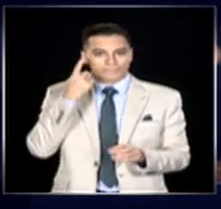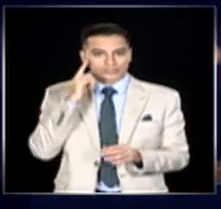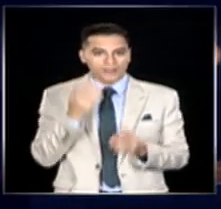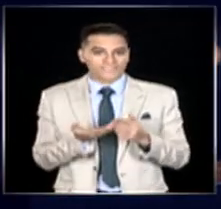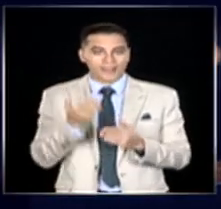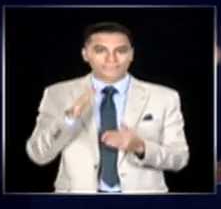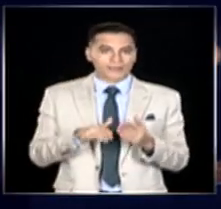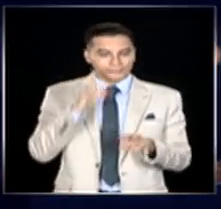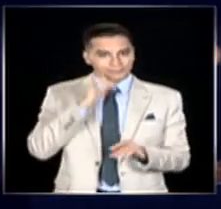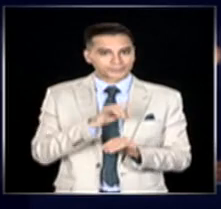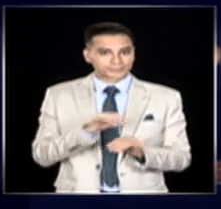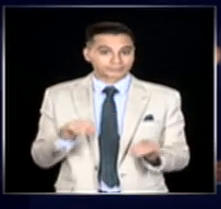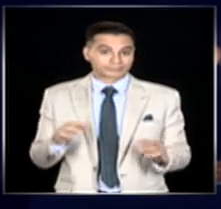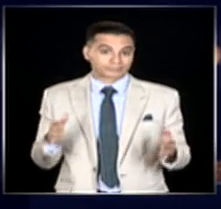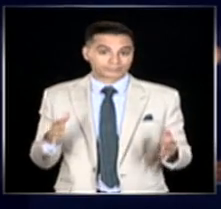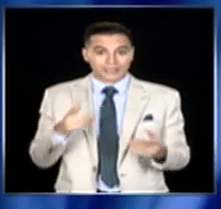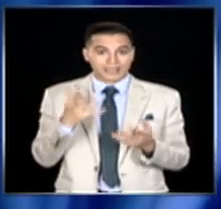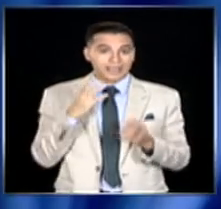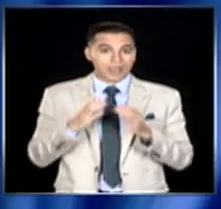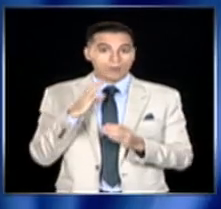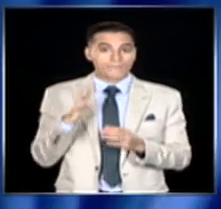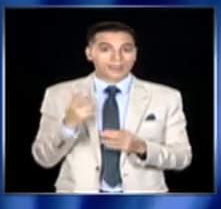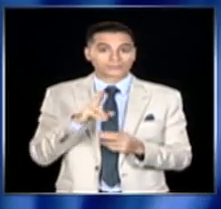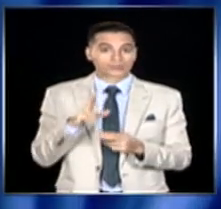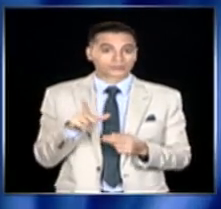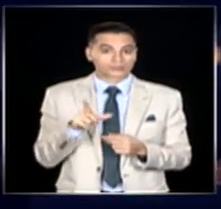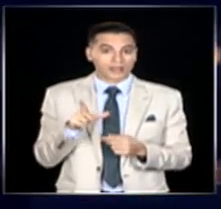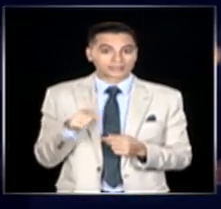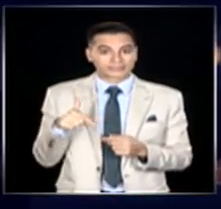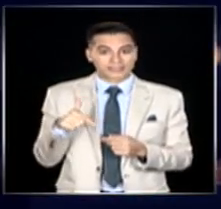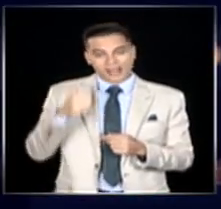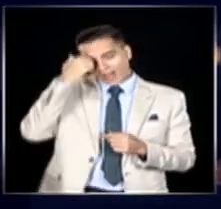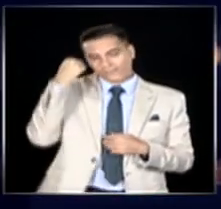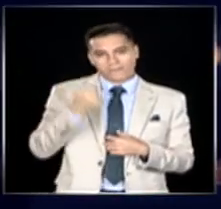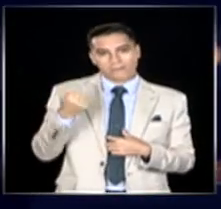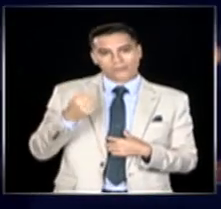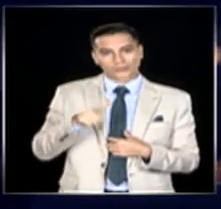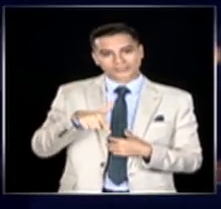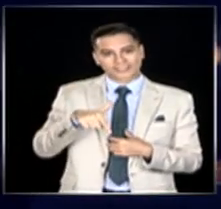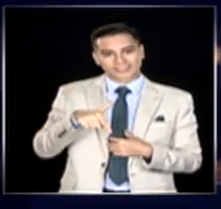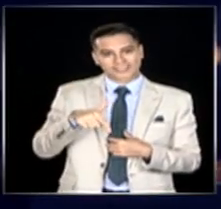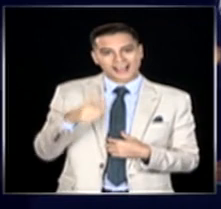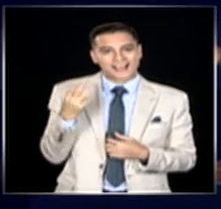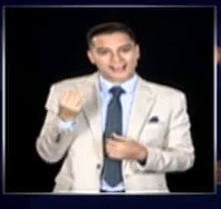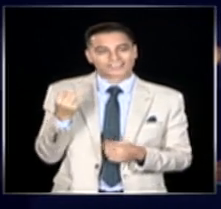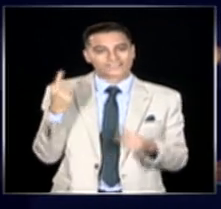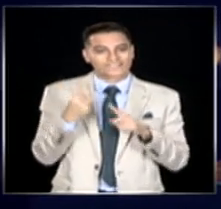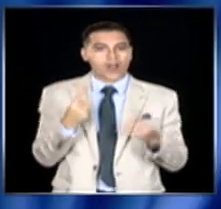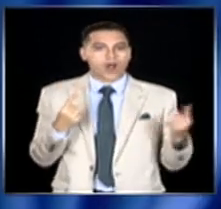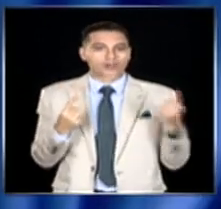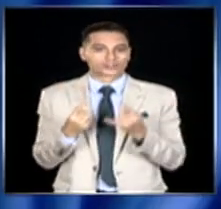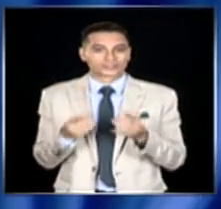ولا. طب جاوبتي كام سؤال صح؟ 6. ألف مبروك. الله يبارك في حضرتك. طب عارفة إن في 10 نقط هدية من